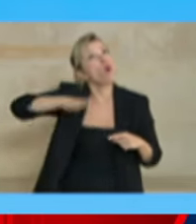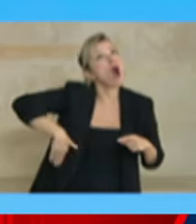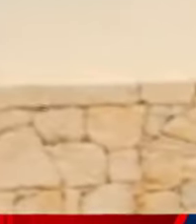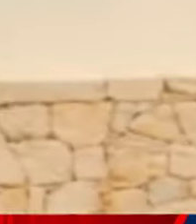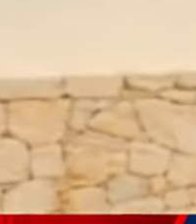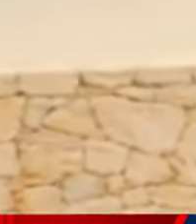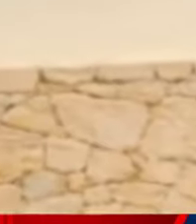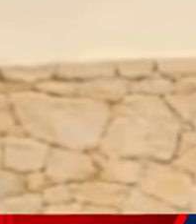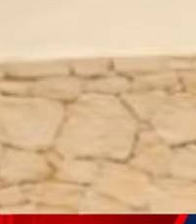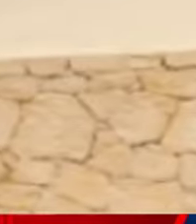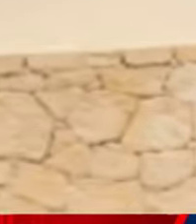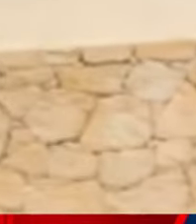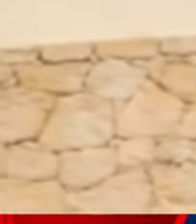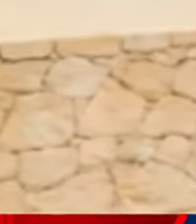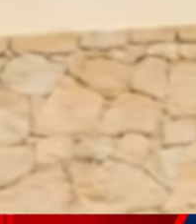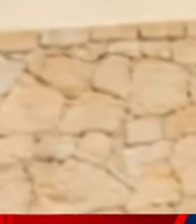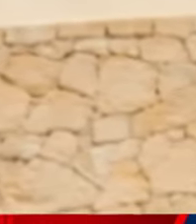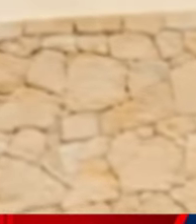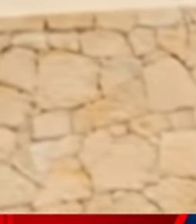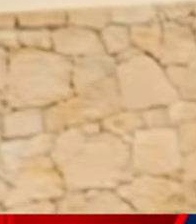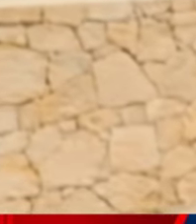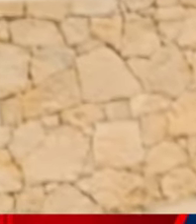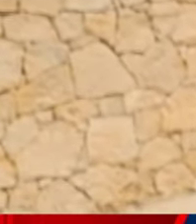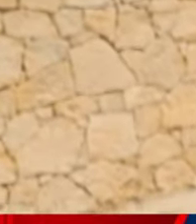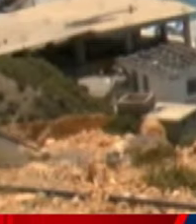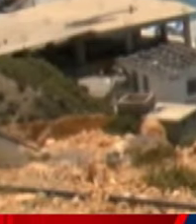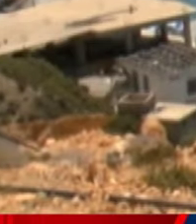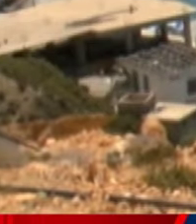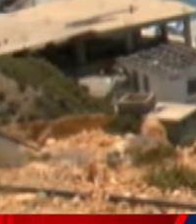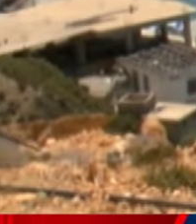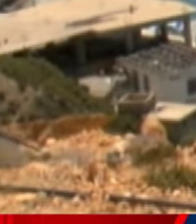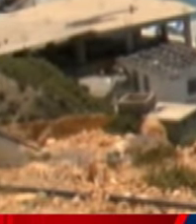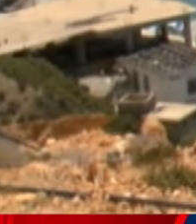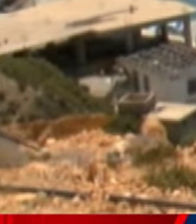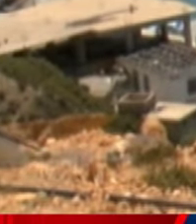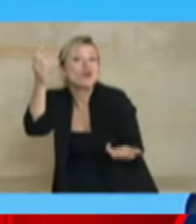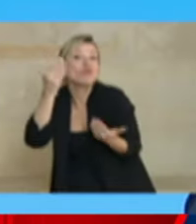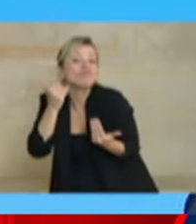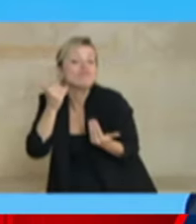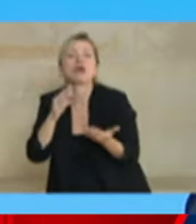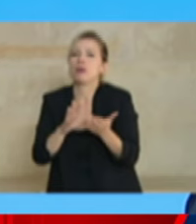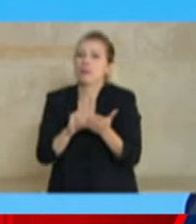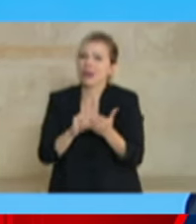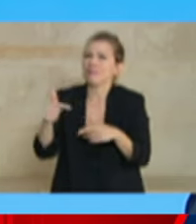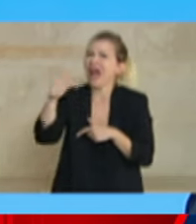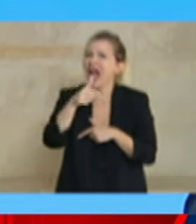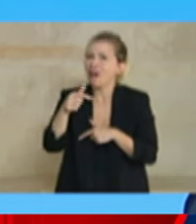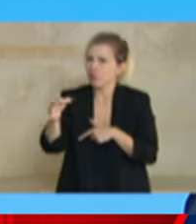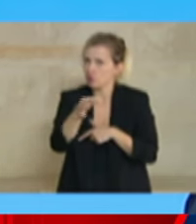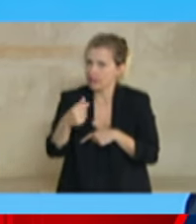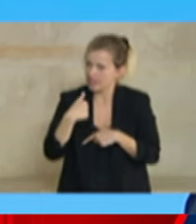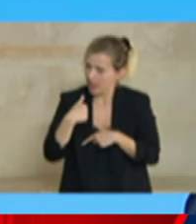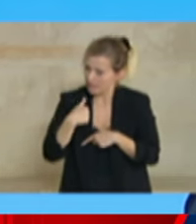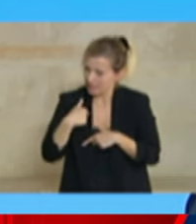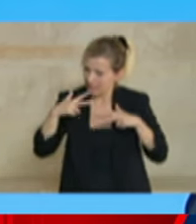δρόμο. Παράλληλα, ανακοίνωσε λύσεις στο πρόβλημα της φίτησης των παιδιών της ακριτικής Γάβδου στο γυμνάσιο. Επέλεξε το Υπουργείο μία λύση όπου